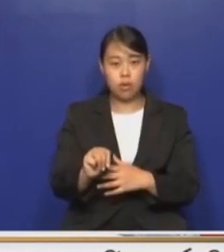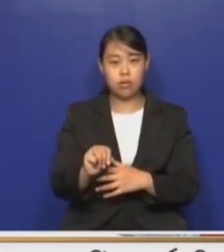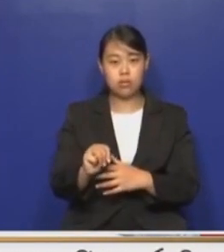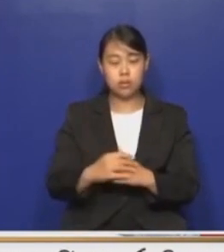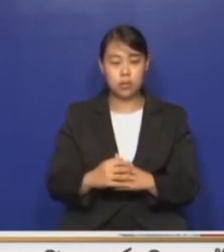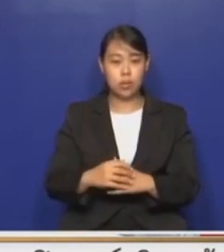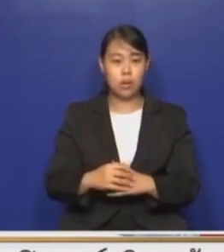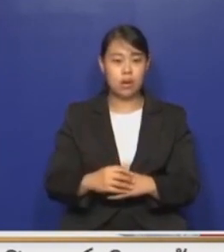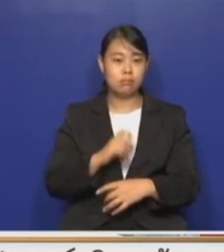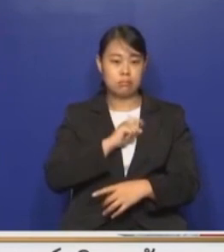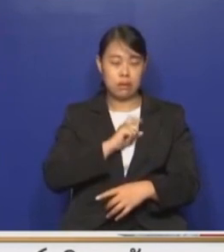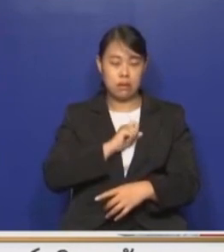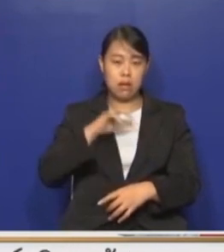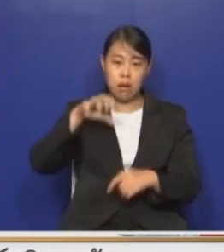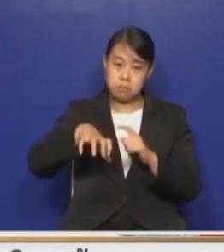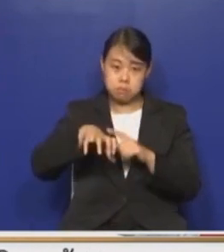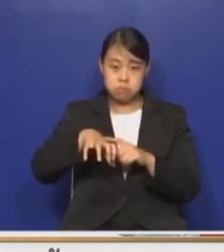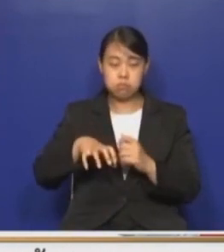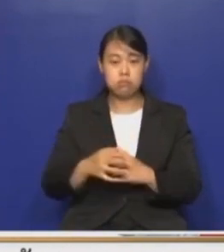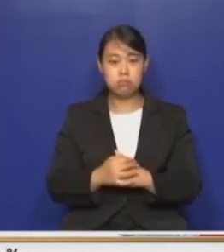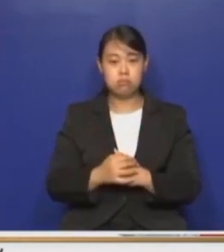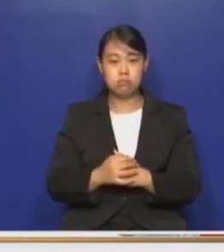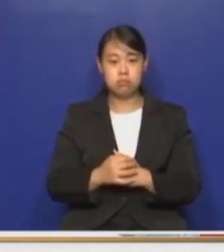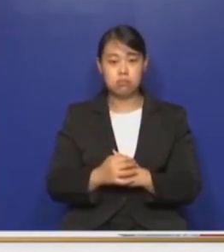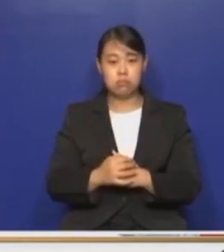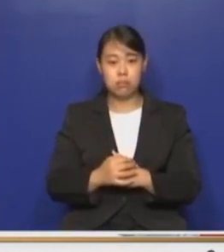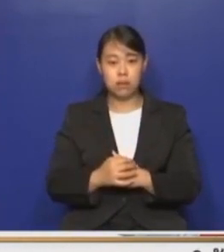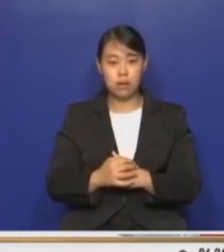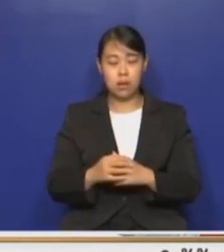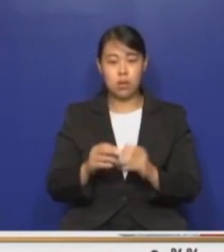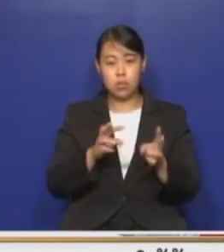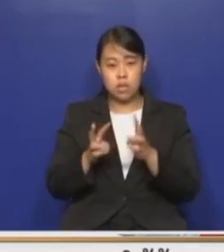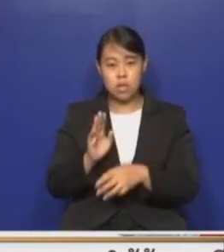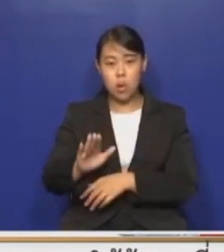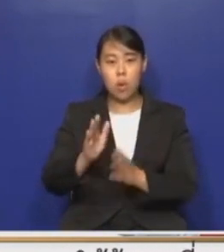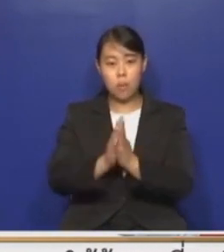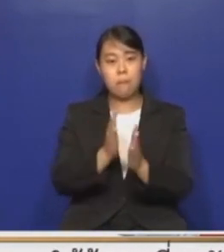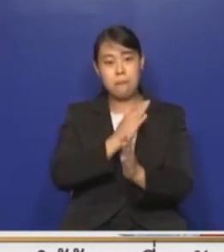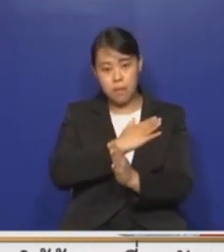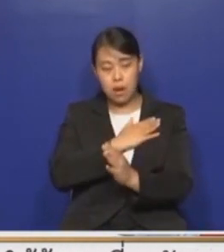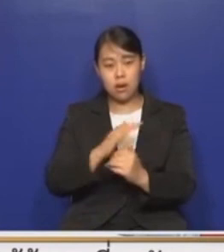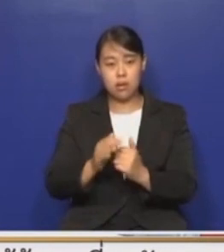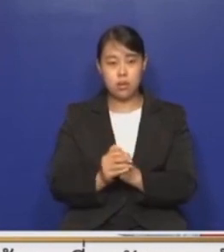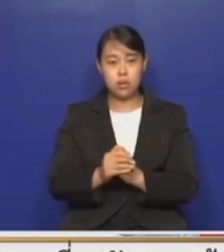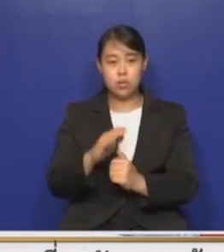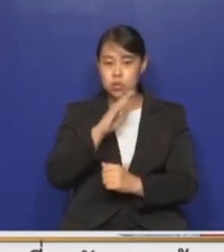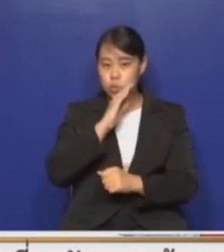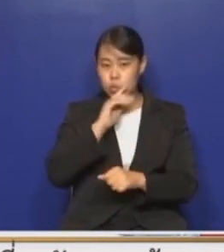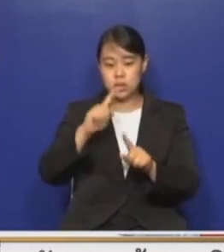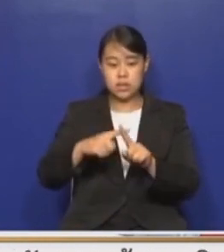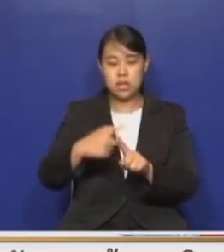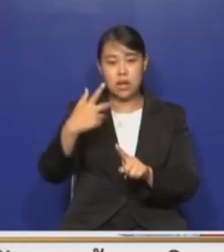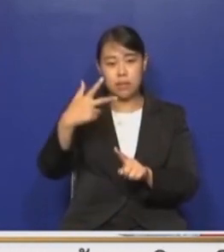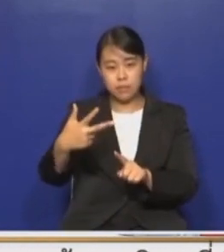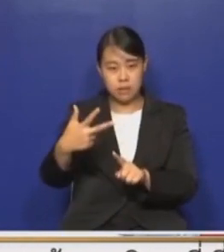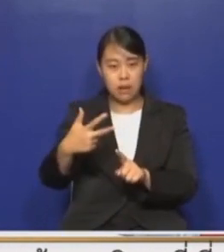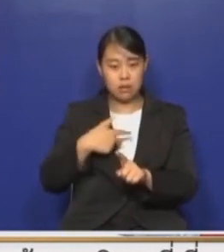ำมโมอะไรกแล้วแต่นั้นเป็นิธีปฏิบัิของพะ หลงจากภนศาแล้วพระ ที่มีภันศา เกิ